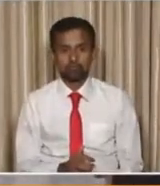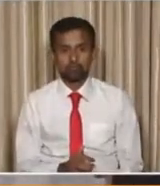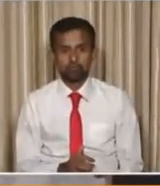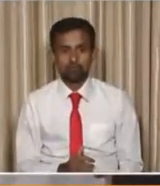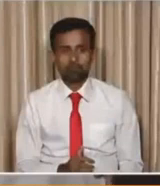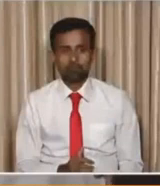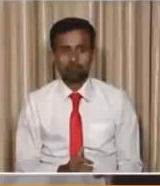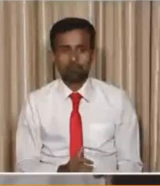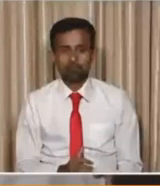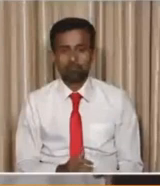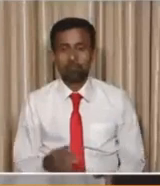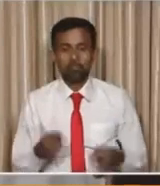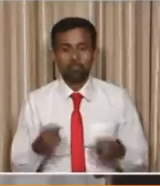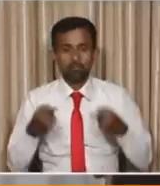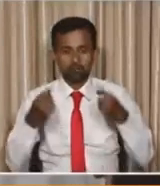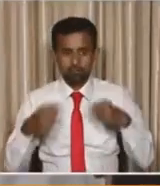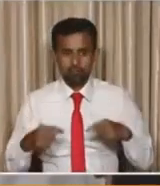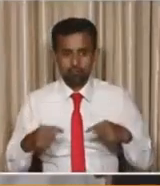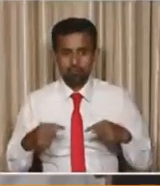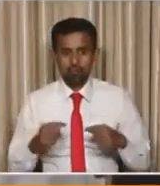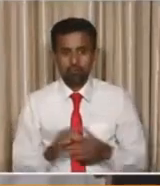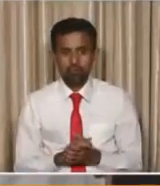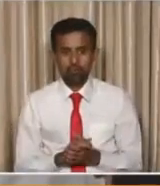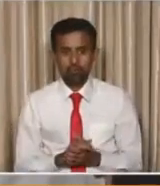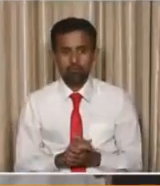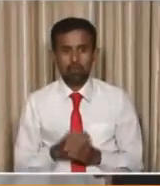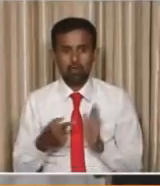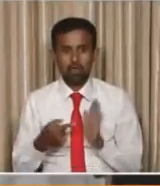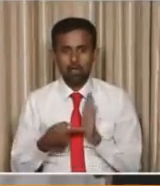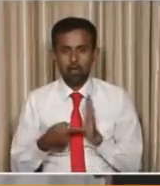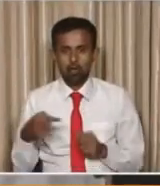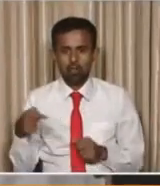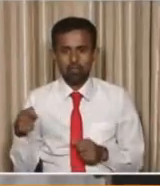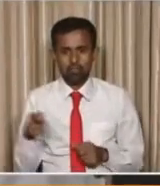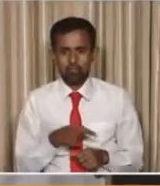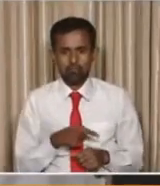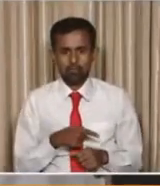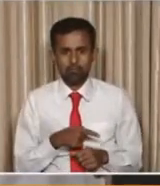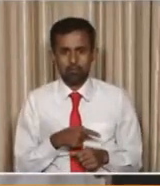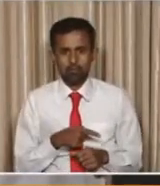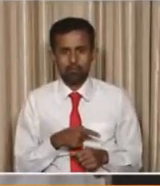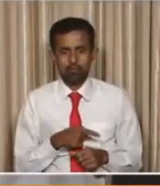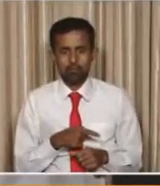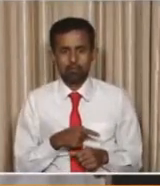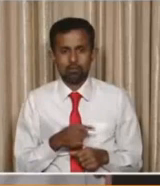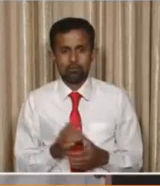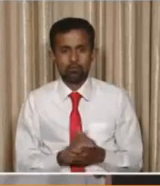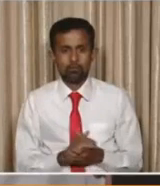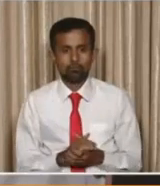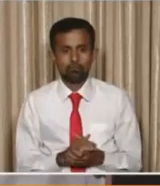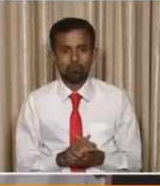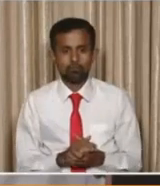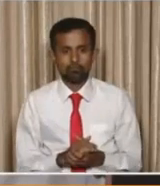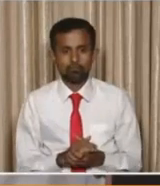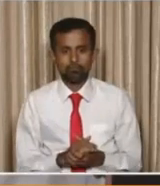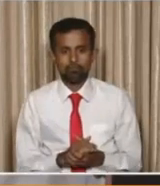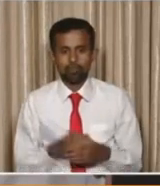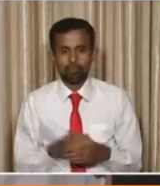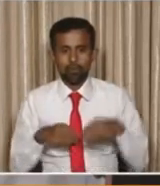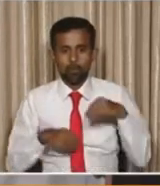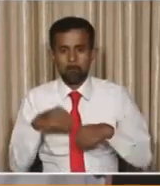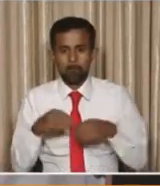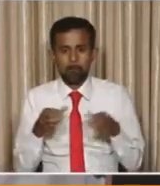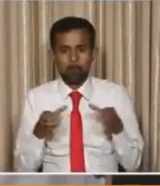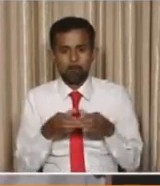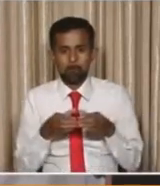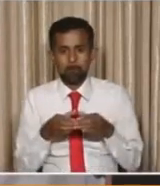එච්චරයි වුණේ. ඊට පස්සේ මේ සිකුරා අඟහරුවාද මං හිතන්නේ කිසිම මේ දේශපාලන